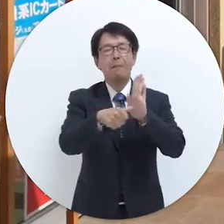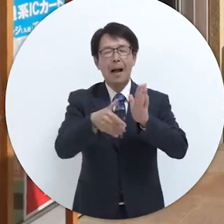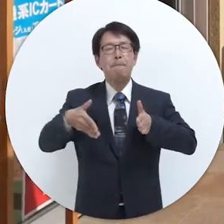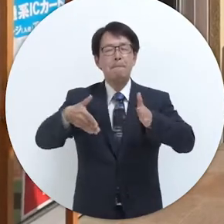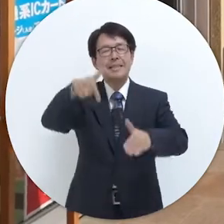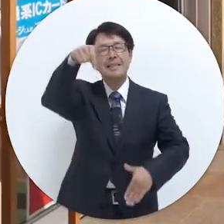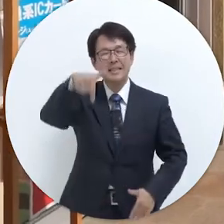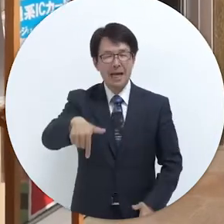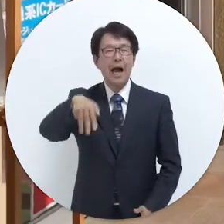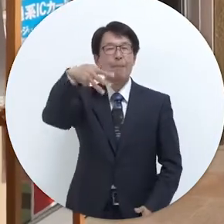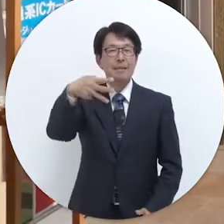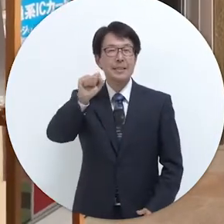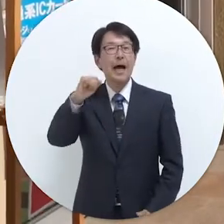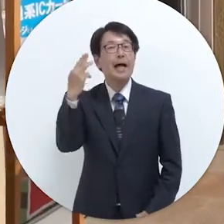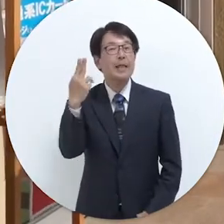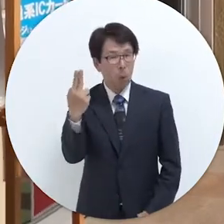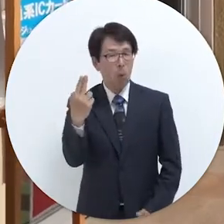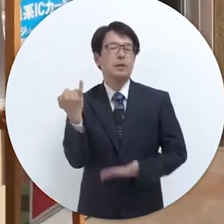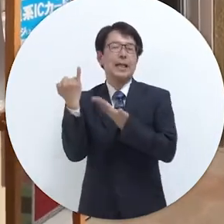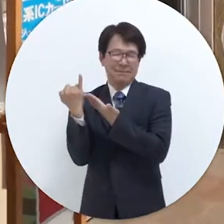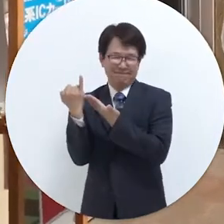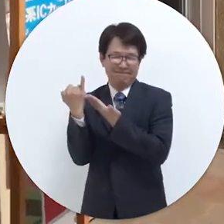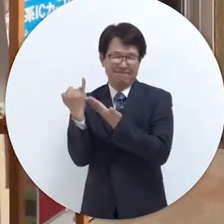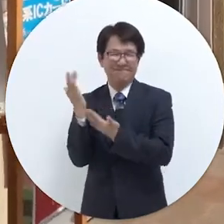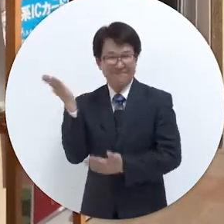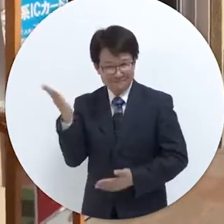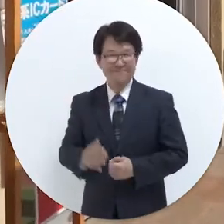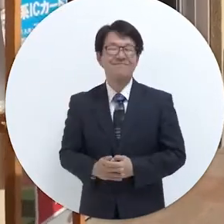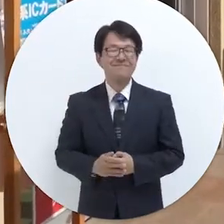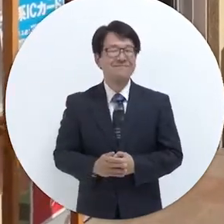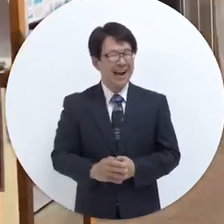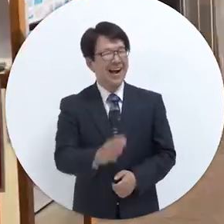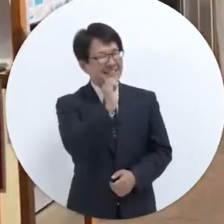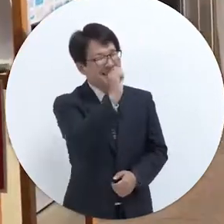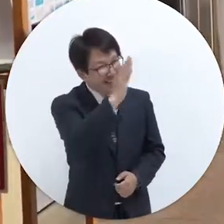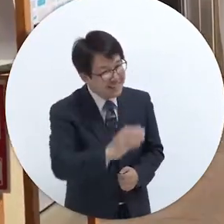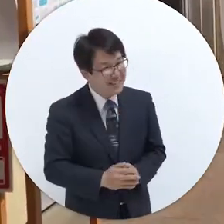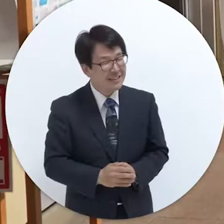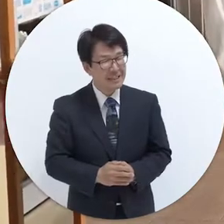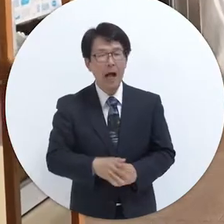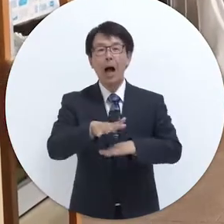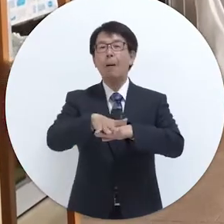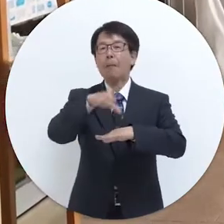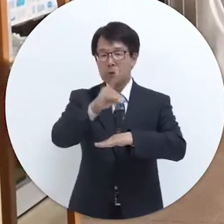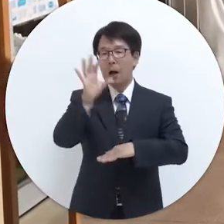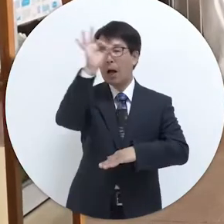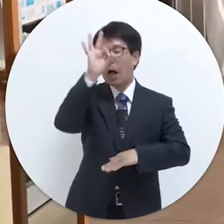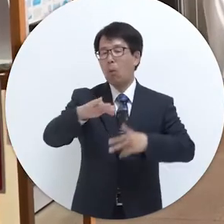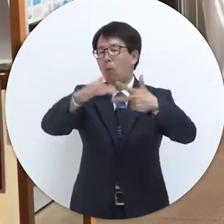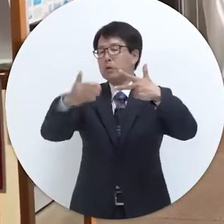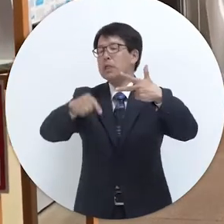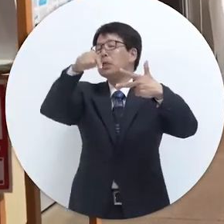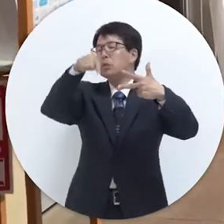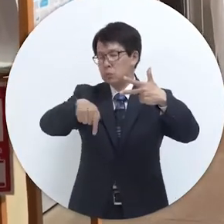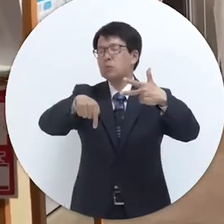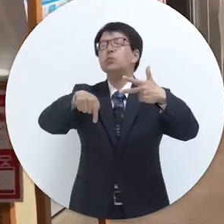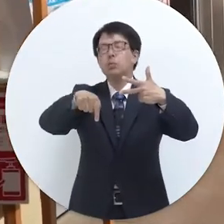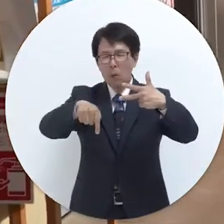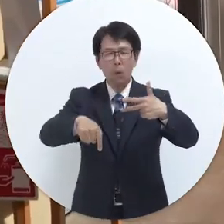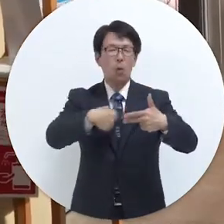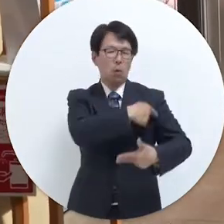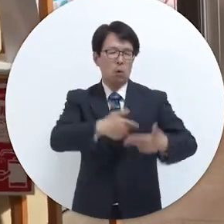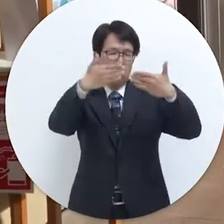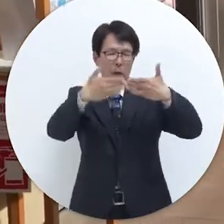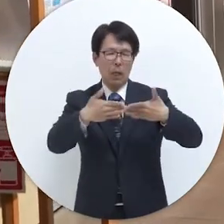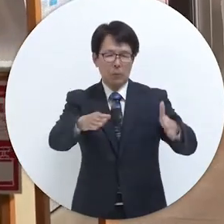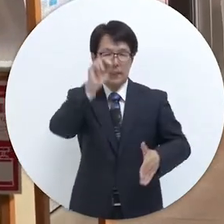にリポーターをお務めいただきます。よろしくお願いいたします。 今日はよろしくお願いいたします。 まずはですね、観光施設における心のバリアフリー